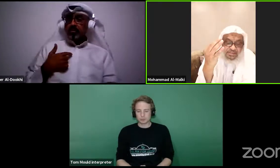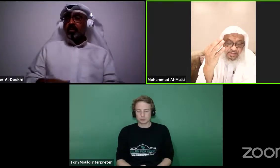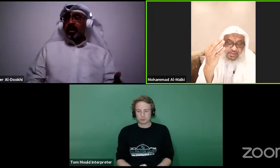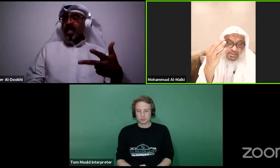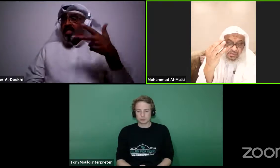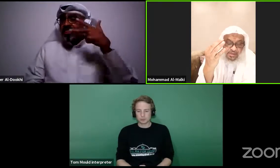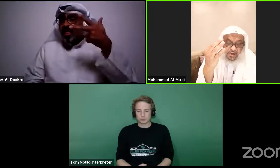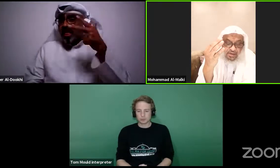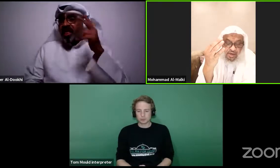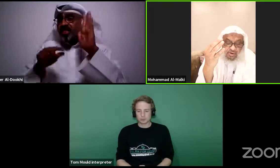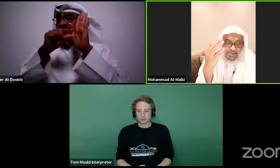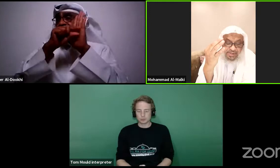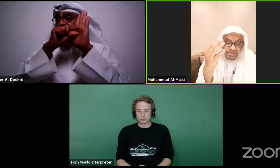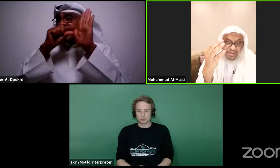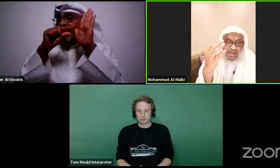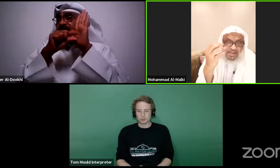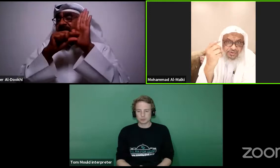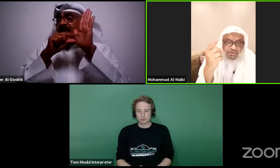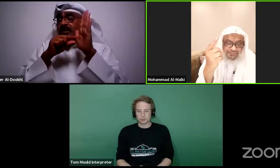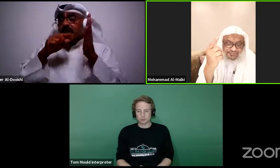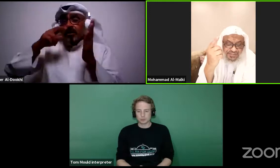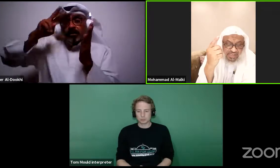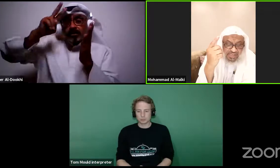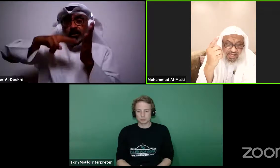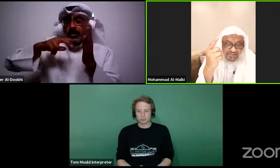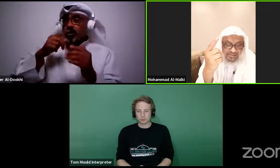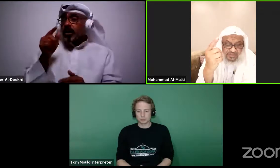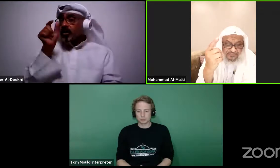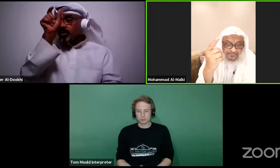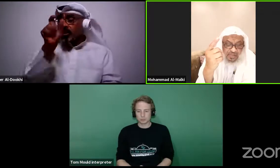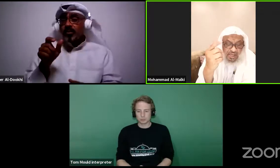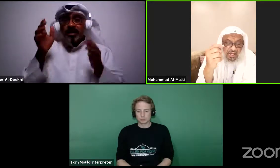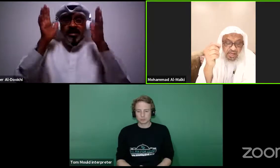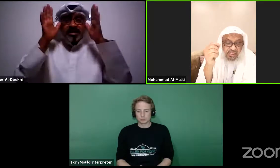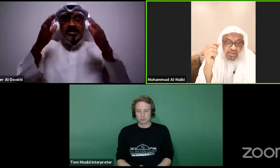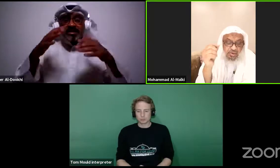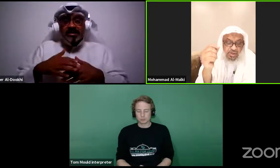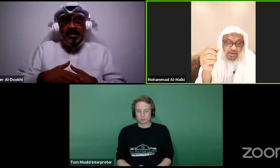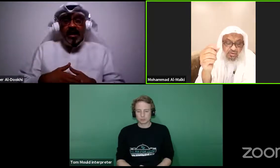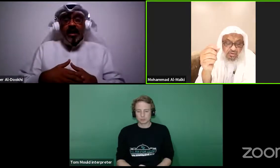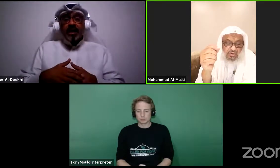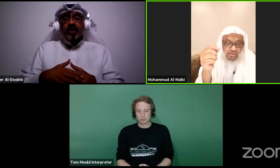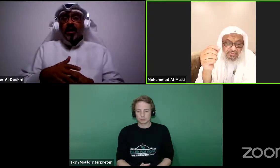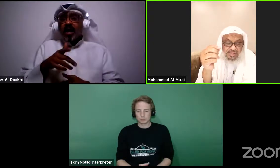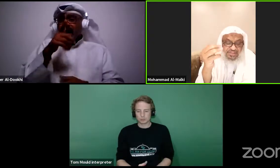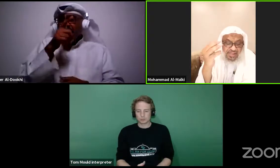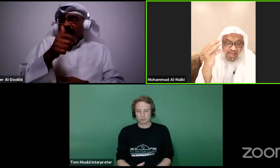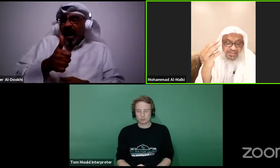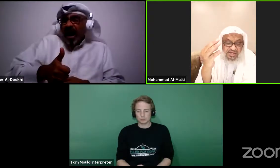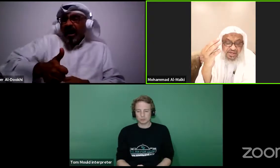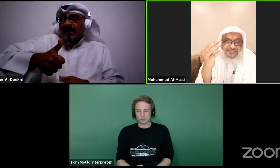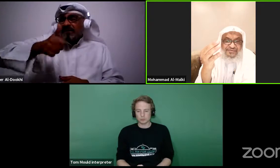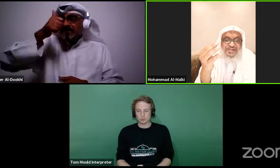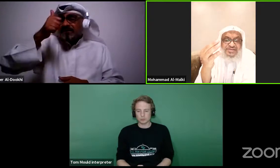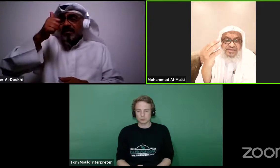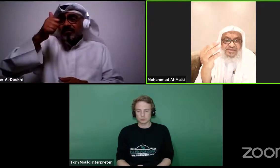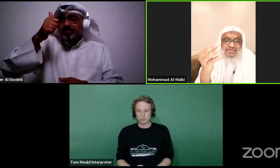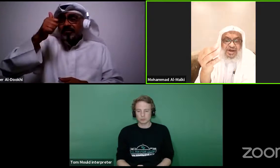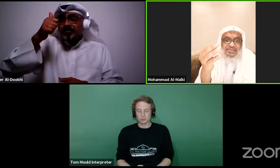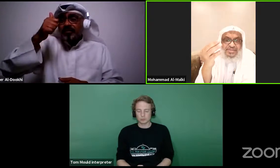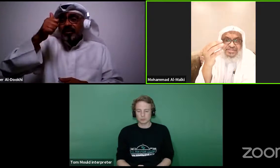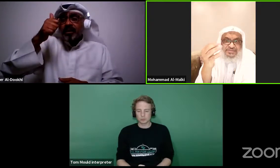آيات يقرأ بهن أحدكم في صلاة خير له من 3